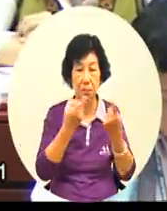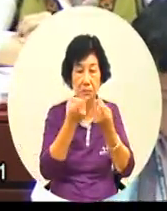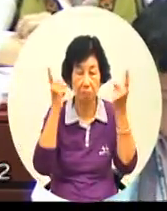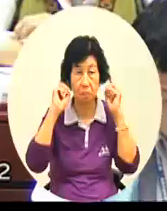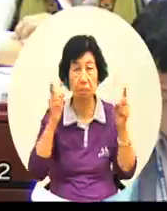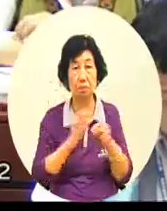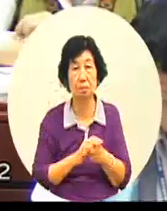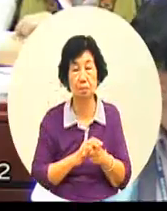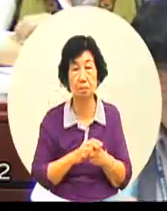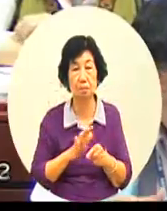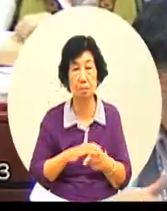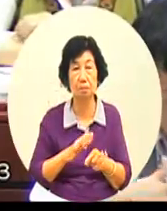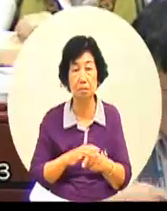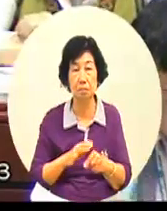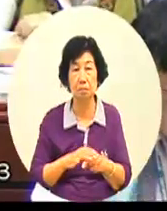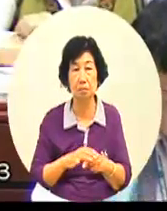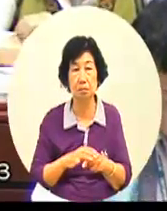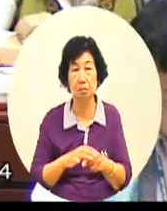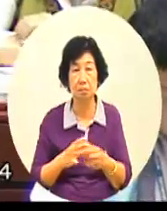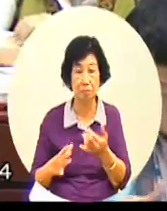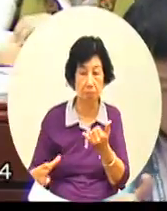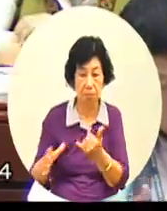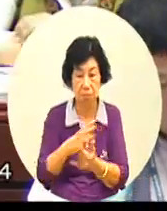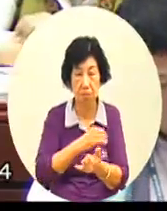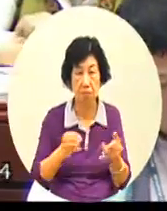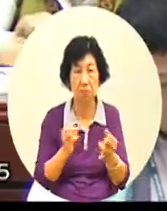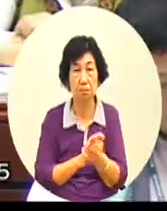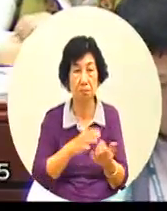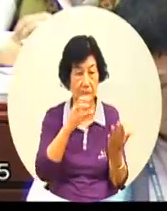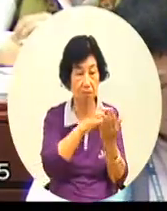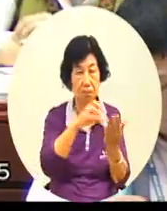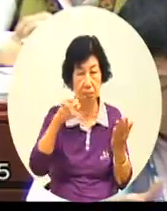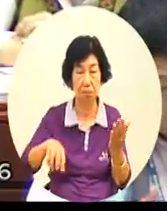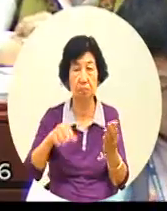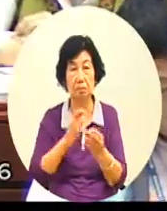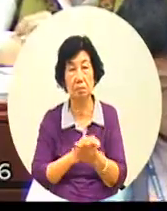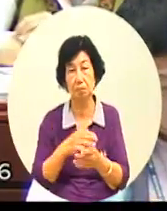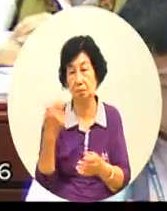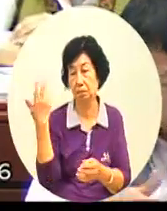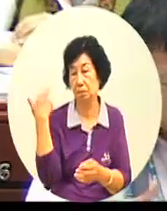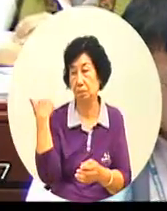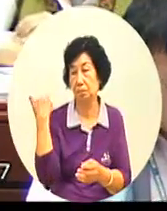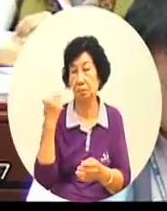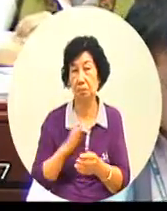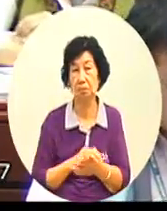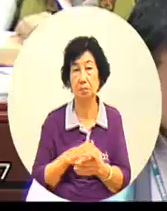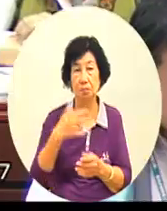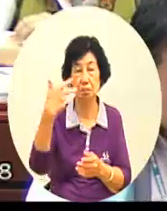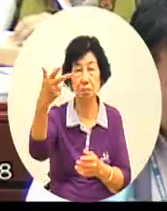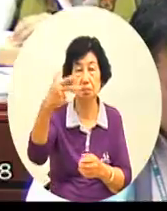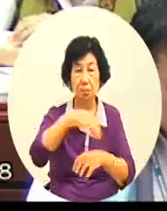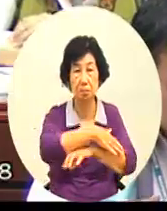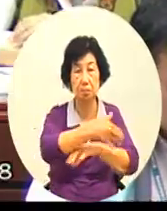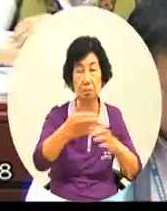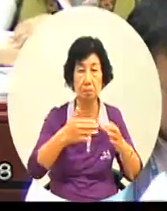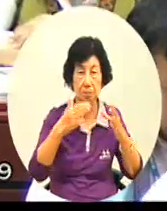国，我真不客气说可以成为全国的典范。我们在上周有7个县市的部落大